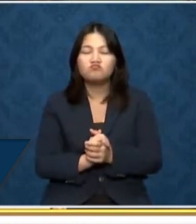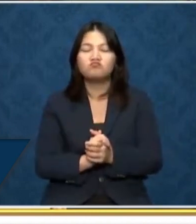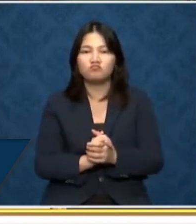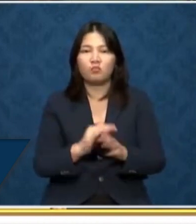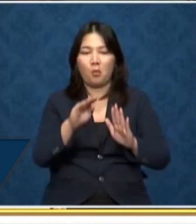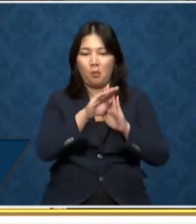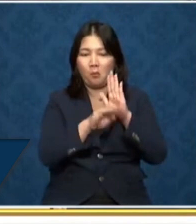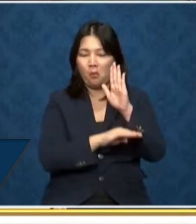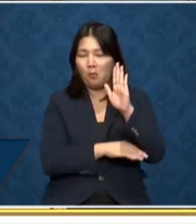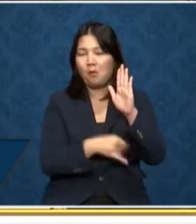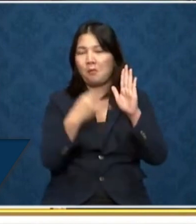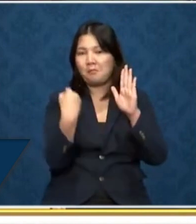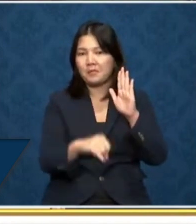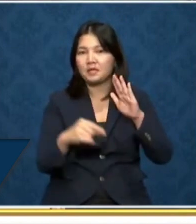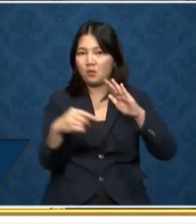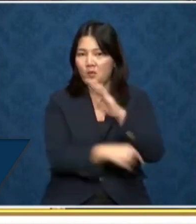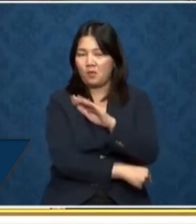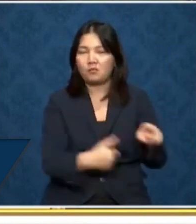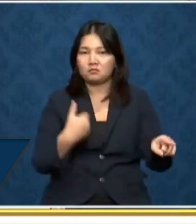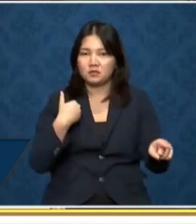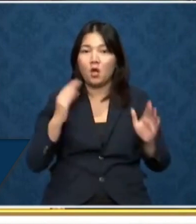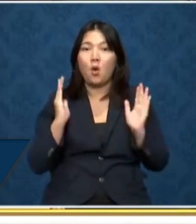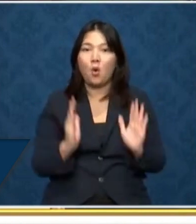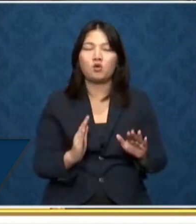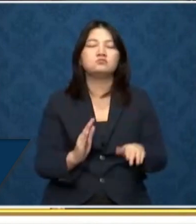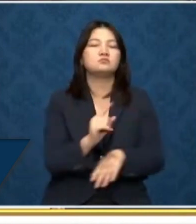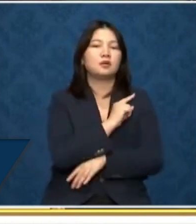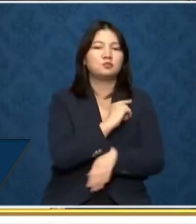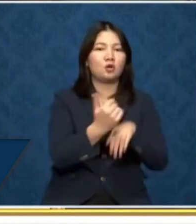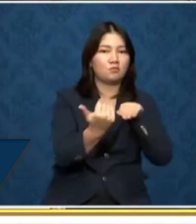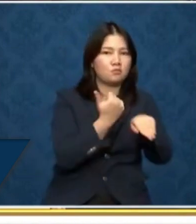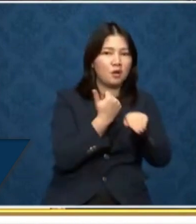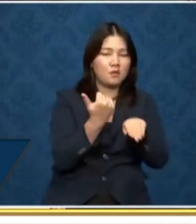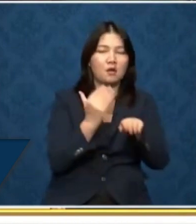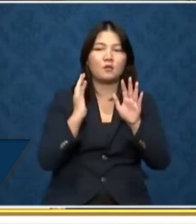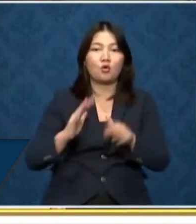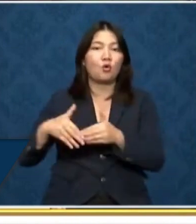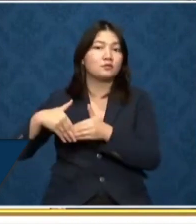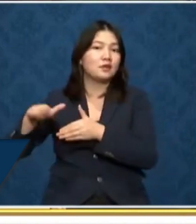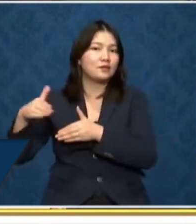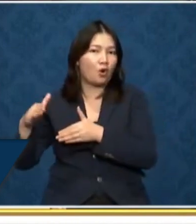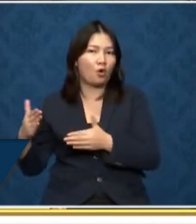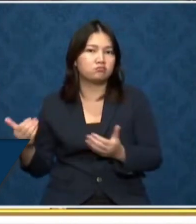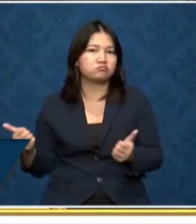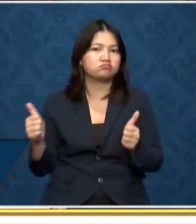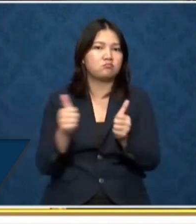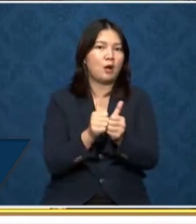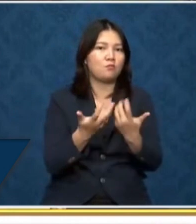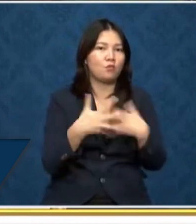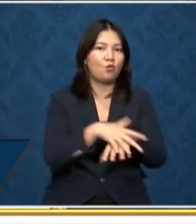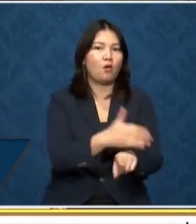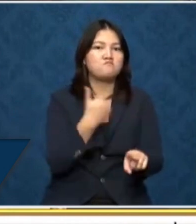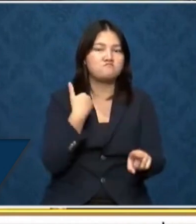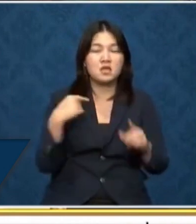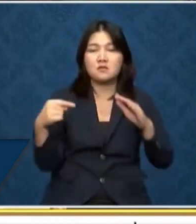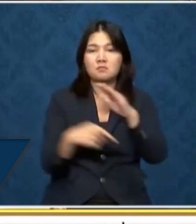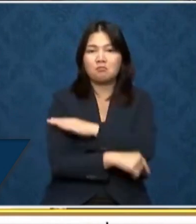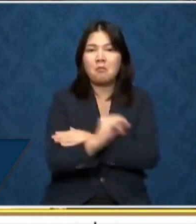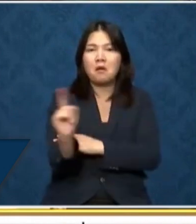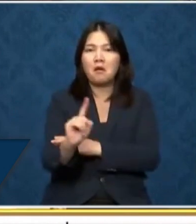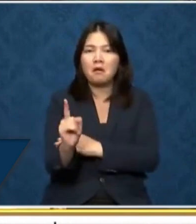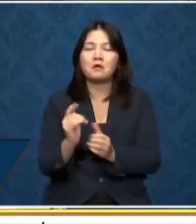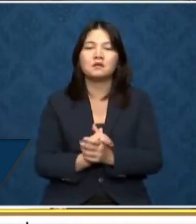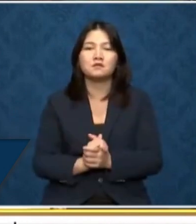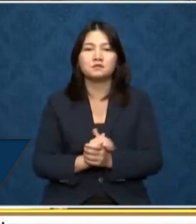ที่เกิดขึ้นมีเจ้าหน้าที่ขนส่งและบุคคลภายนอกร่วมอยู่ในขบวนการซึ่งวิธีการกระทำทุจริตคือเ